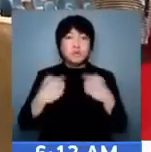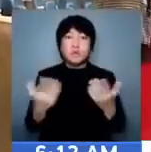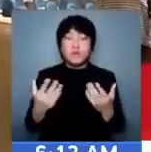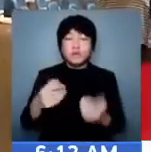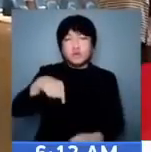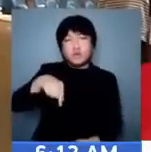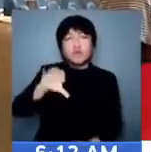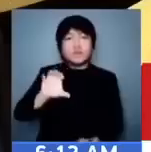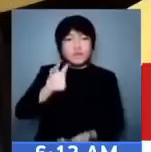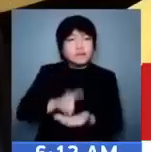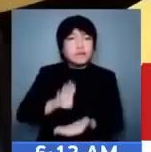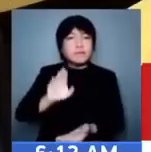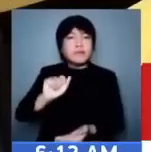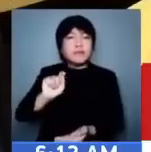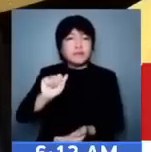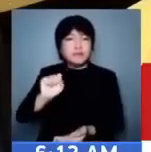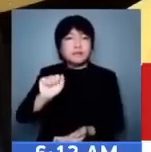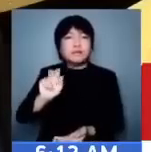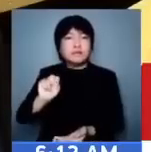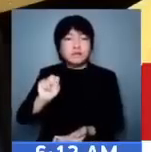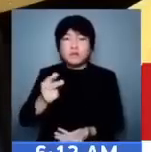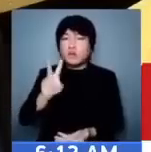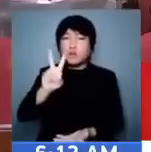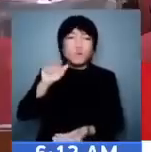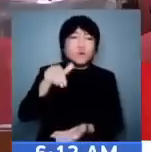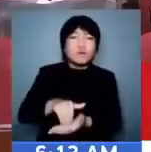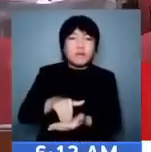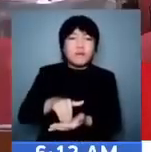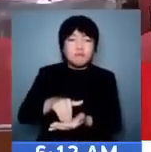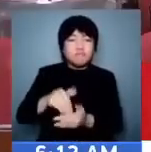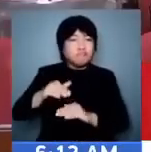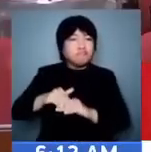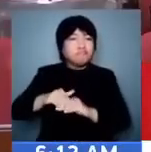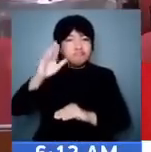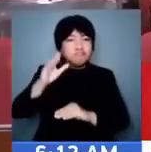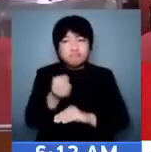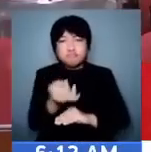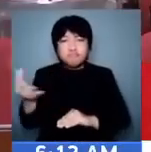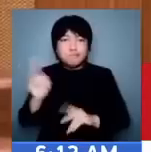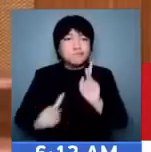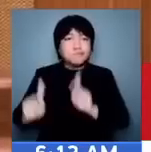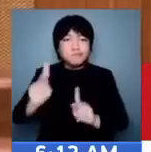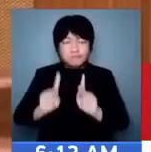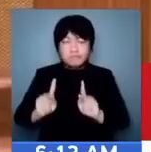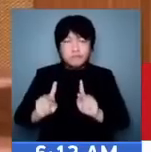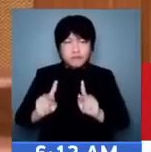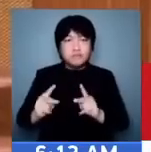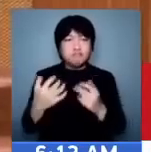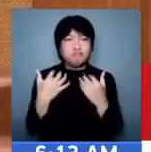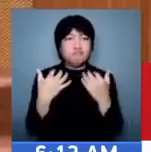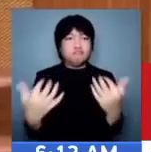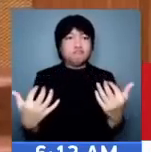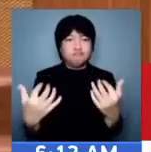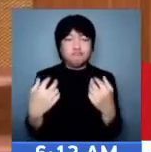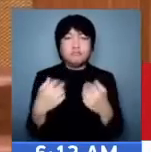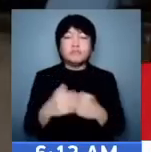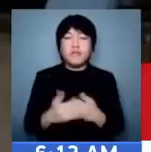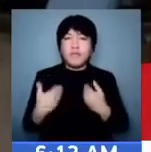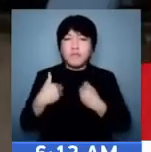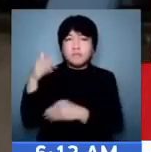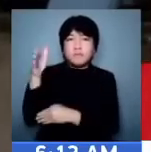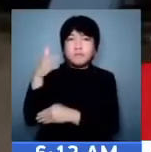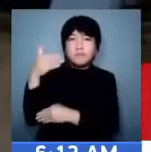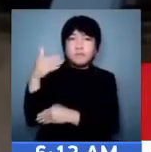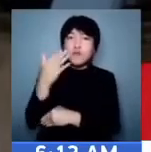manood online. Sa loob ng Batasang Session Hall, may mga bagong upuan na kakulay ng watawat ng Pilipinas. Ipapakita na